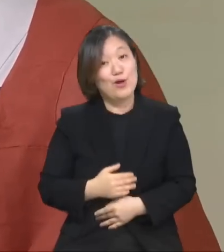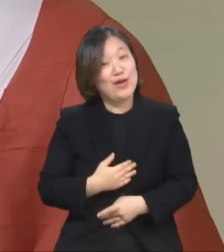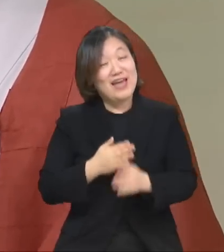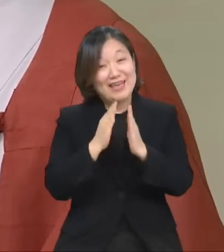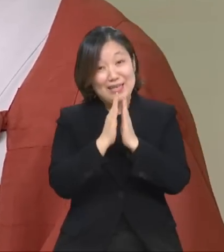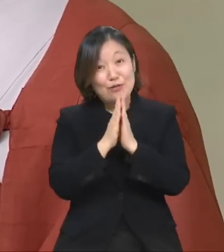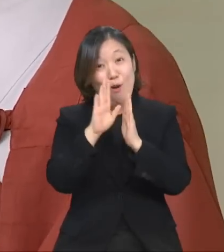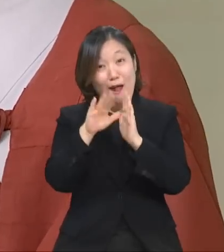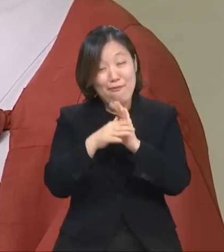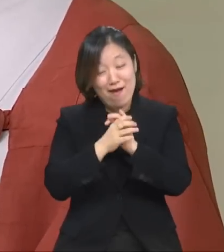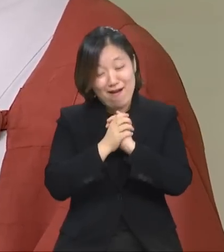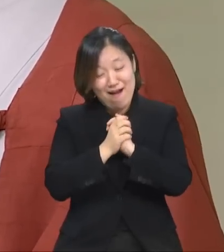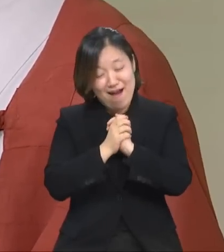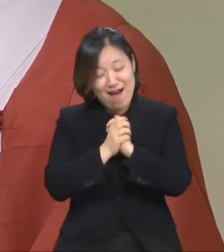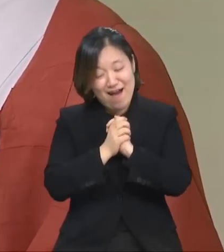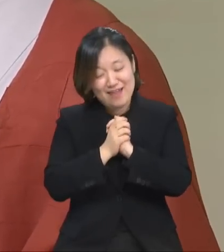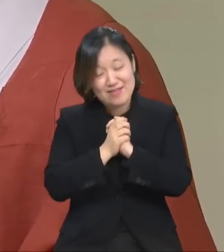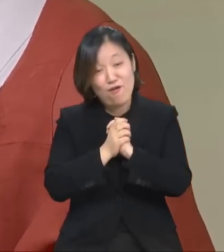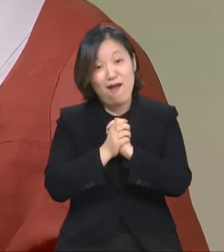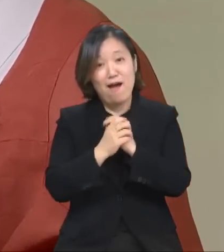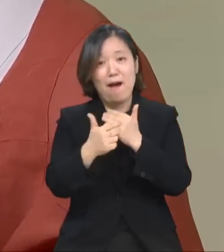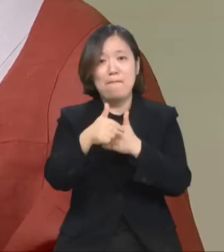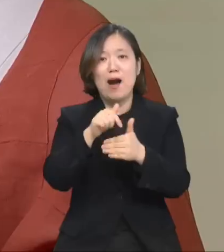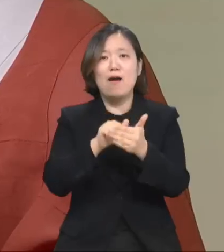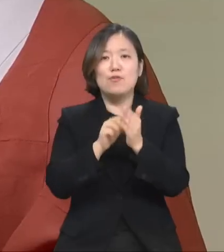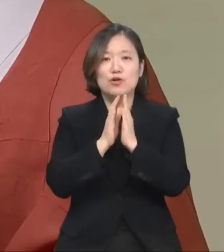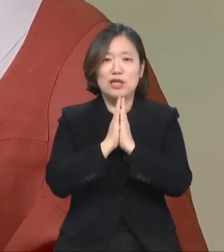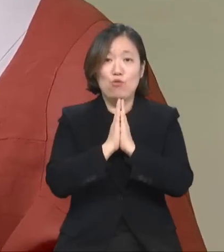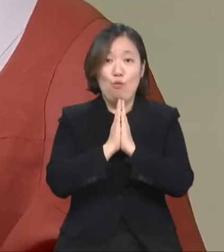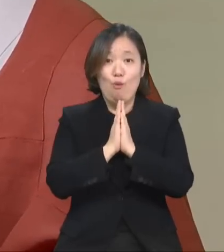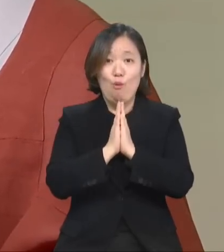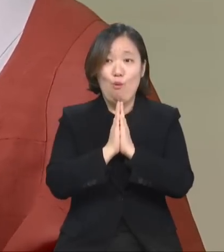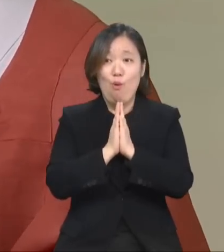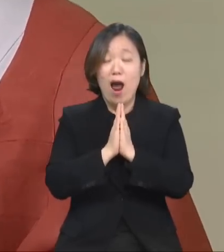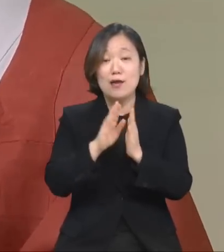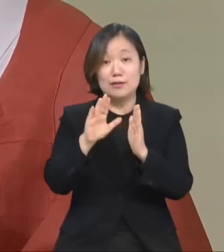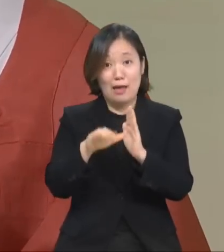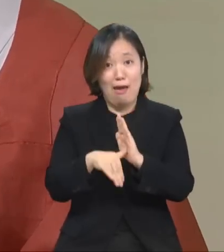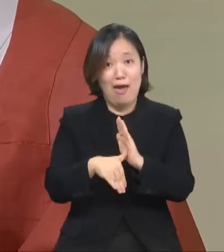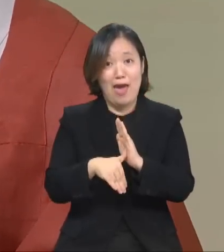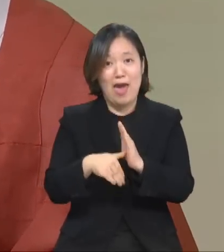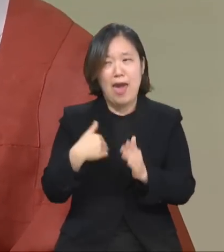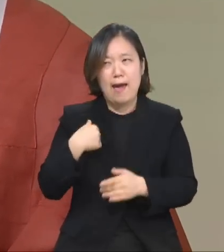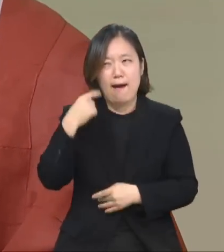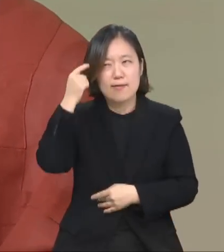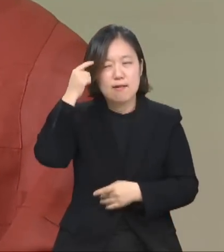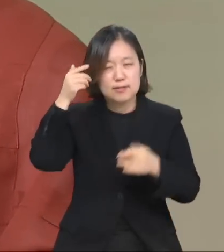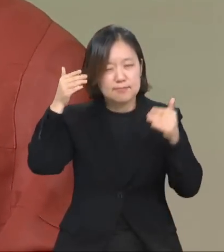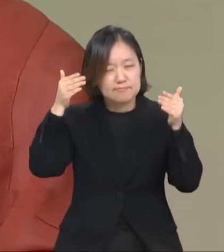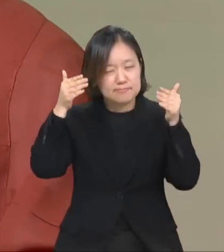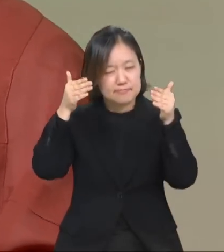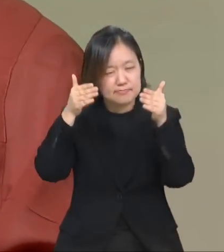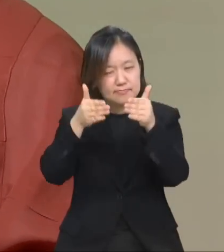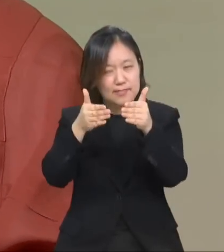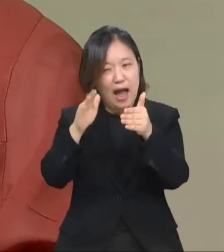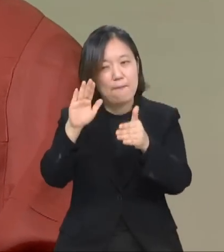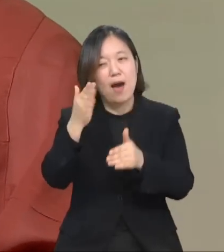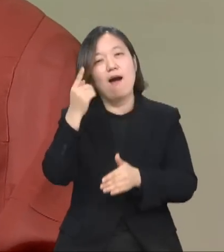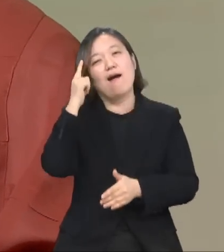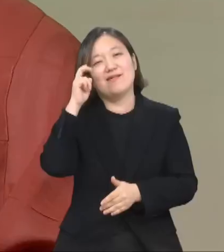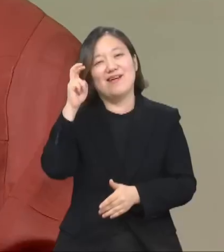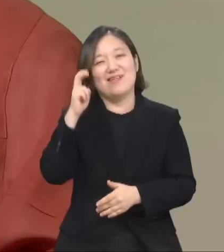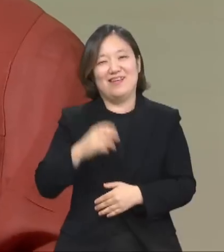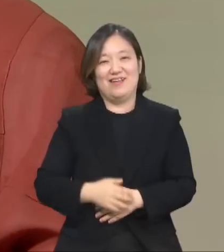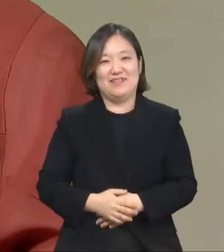기도하면서 간절하게 간절하게 기도를 하면서이 정신이 하나로 딱 몰입이 됐나 봅니다